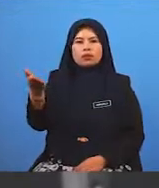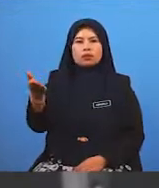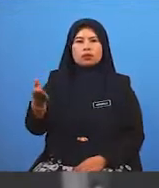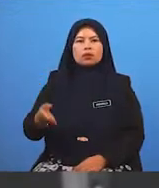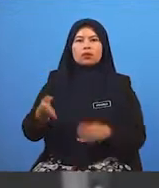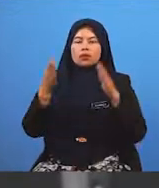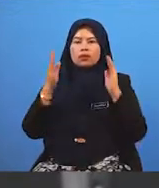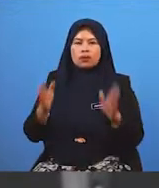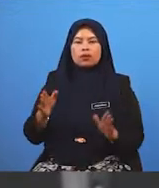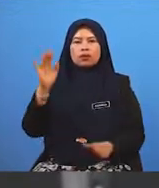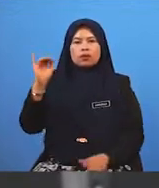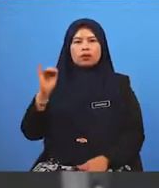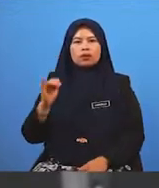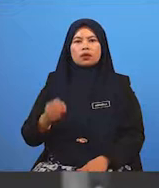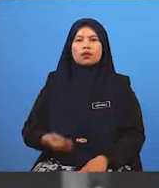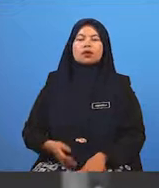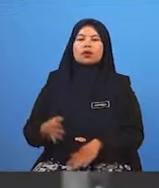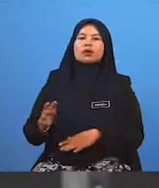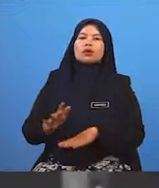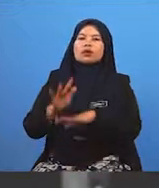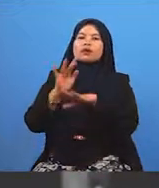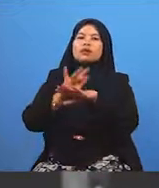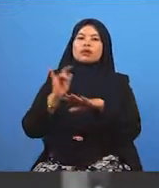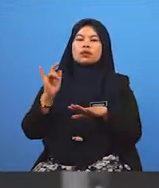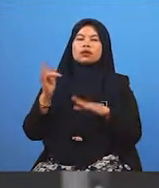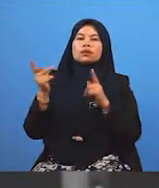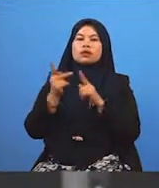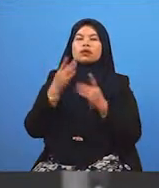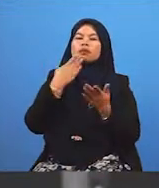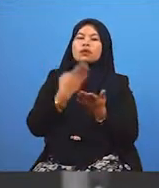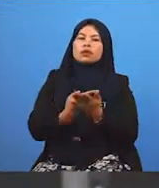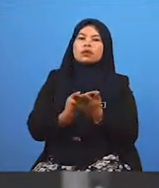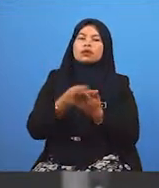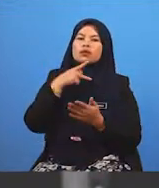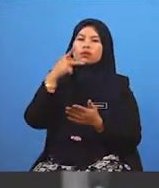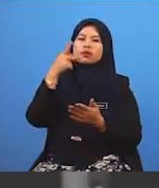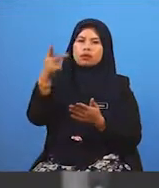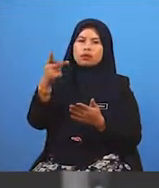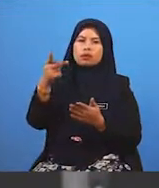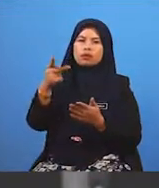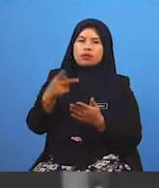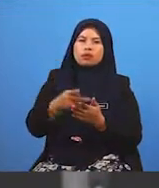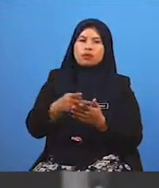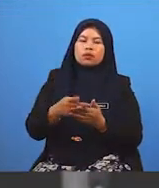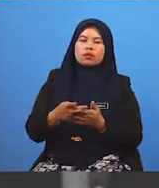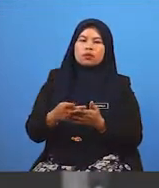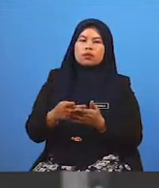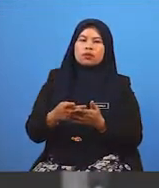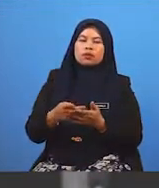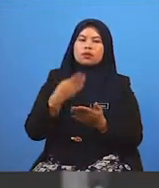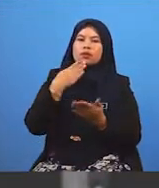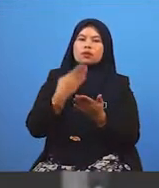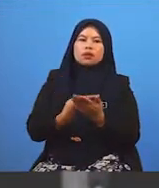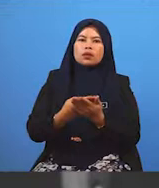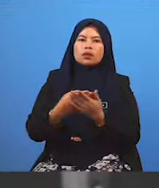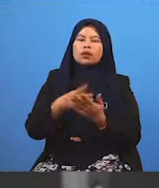umat yang menyeru kepada kebaikan dan menyuruh pada perkara makruf dan mencegah perkara mungkar, dan